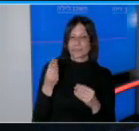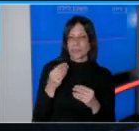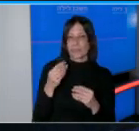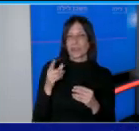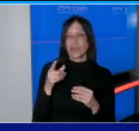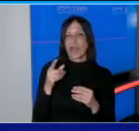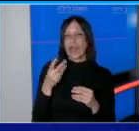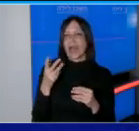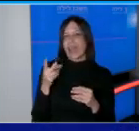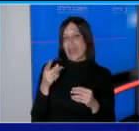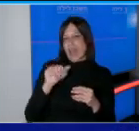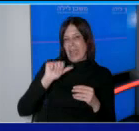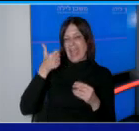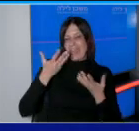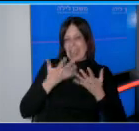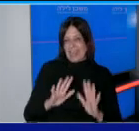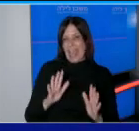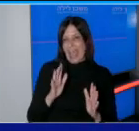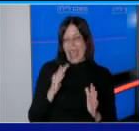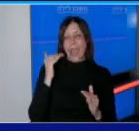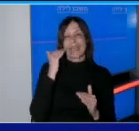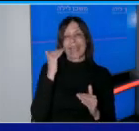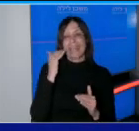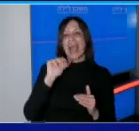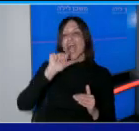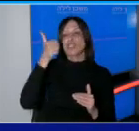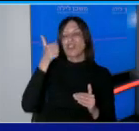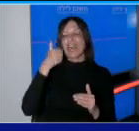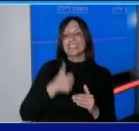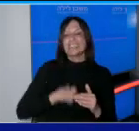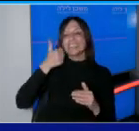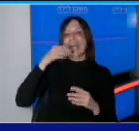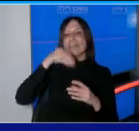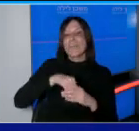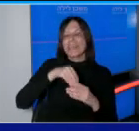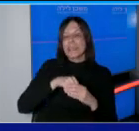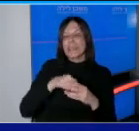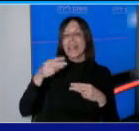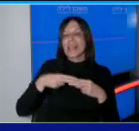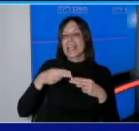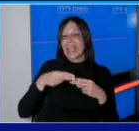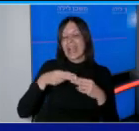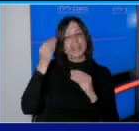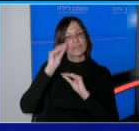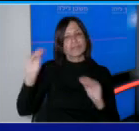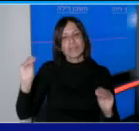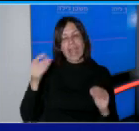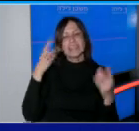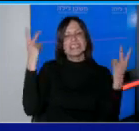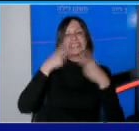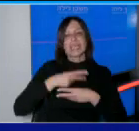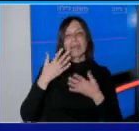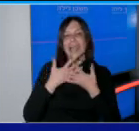הנייטיב אמריקן הראשונה, הילידית האמריקאית הראשונה, שרת פנים, לקראת הכרזה על הסכמי ענק